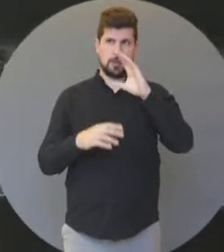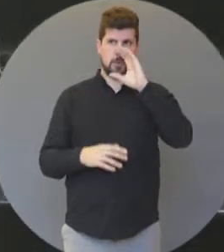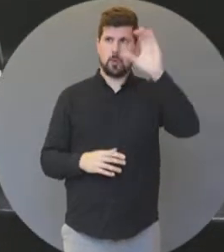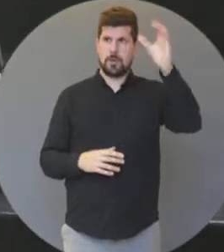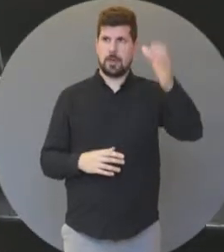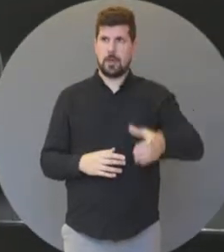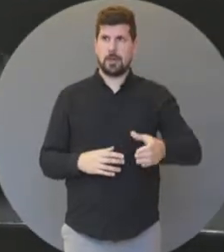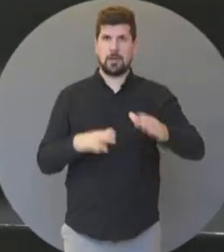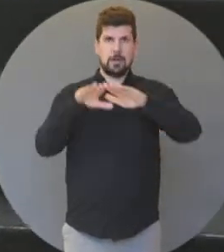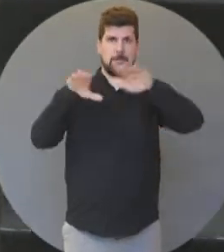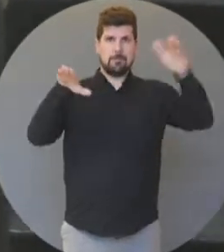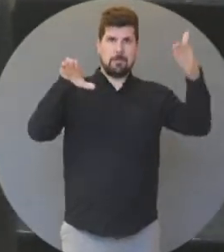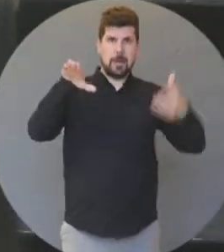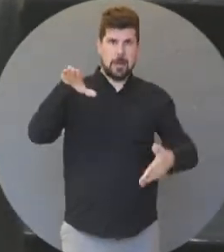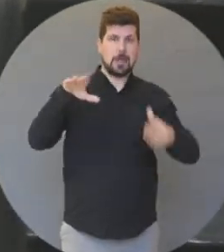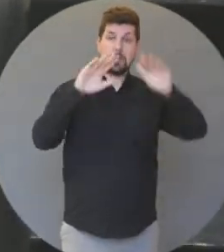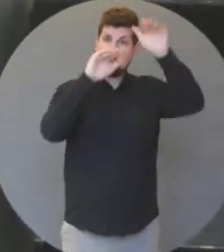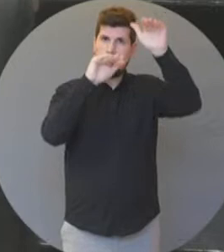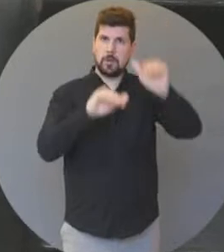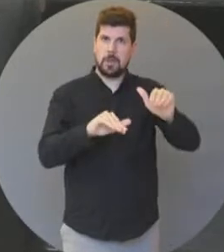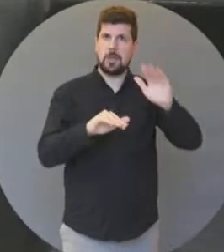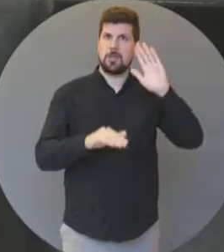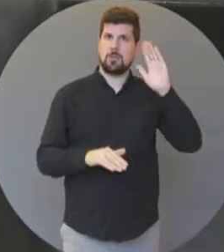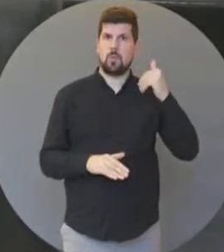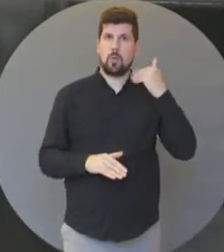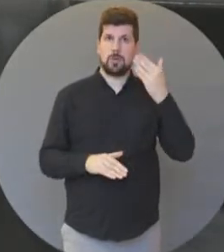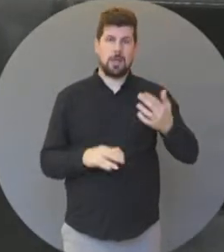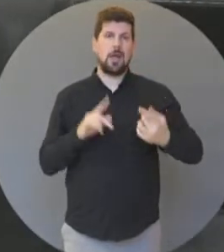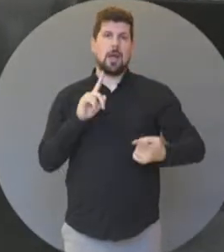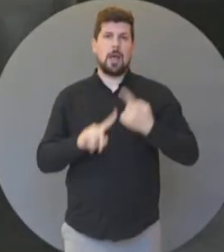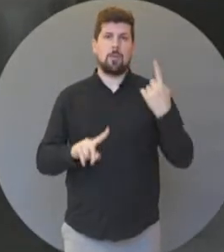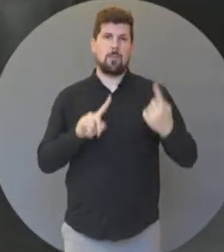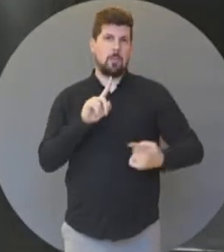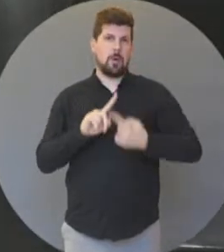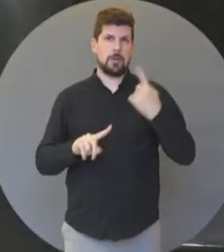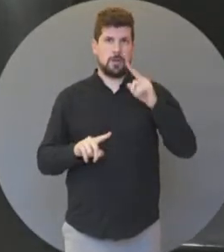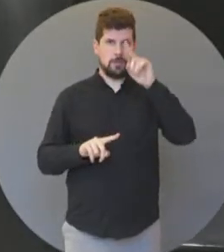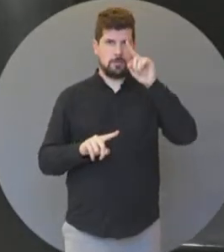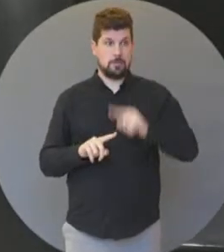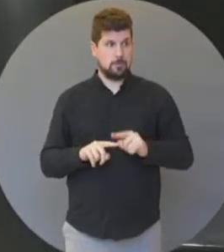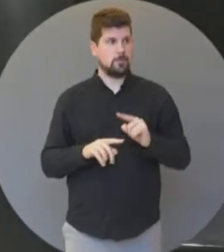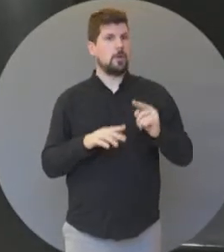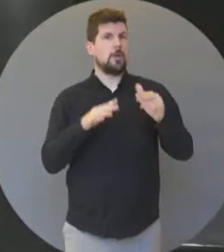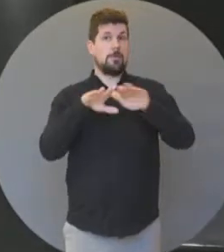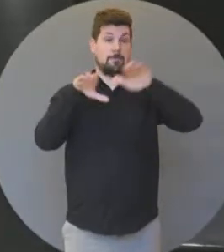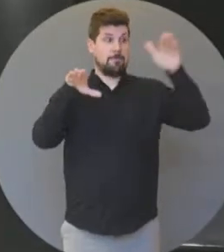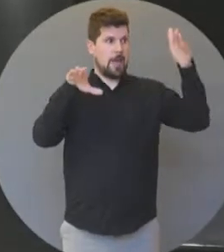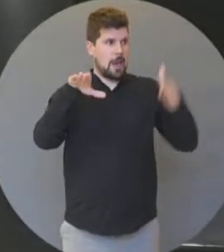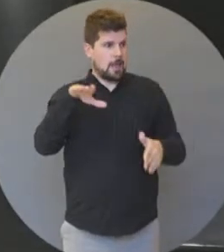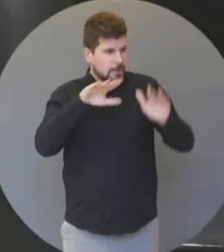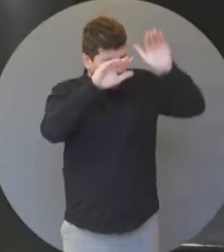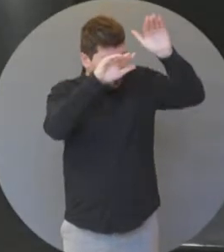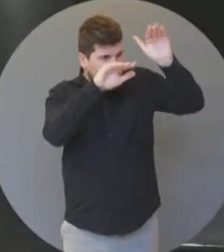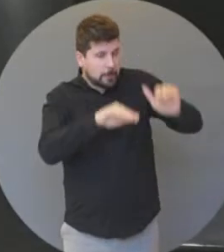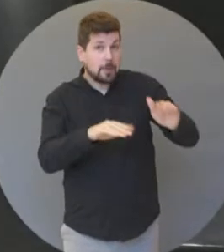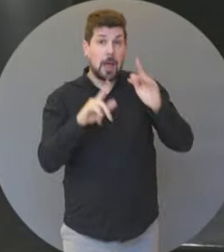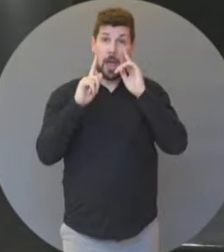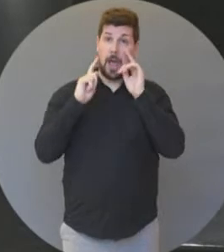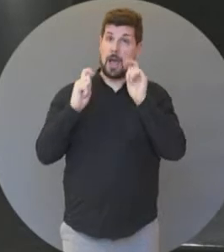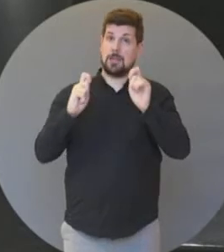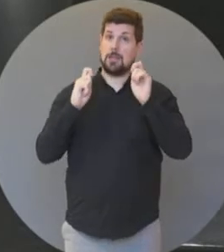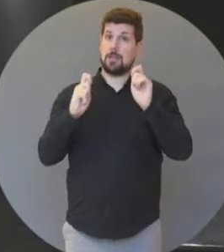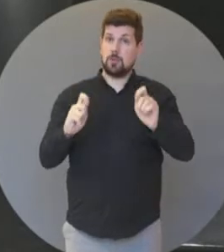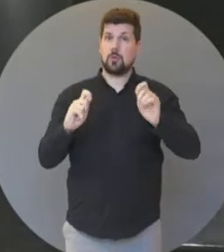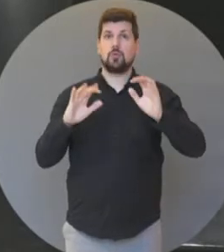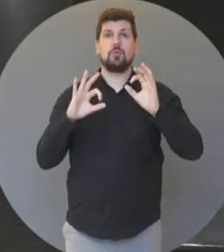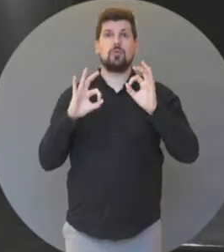bon nombre d'entre vous ici et donc il est important d'avoir un discours de préservation des falaises et de faire attention à ce que à ce